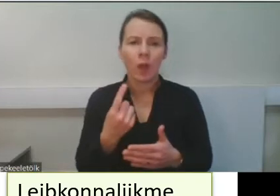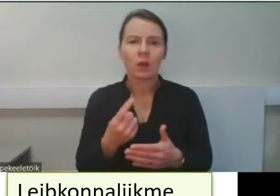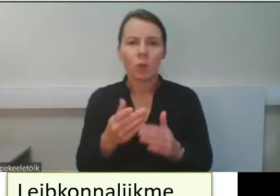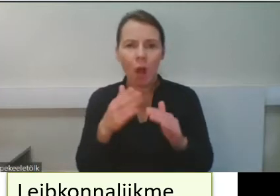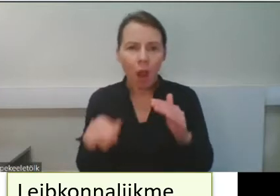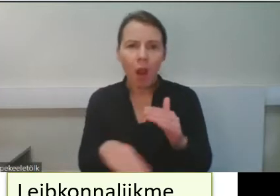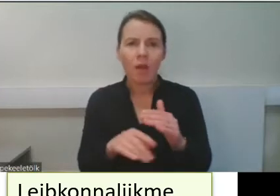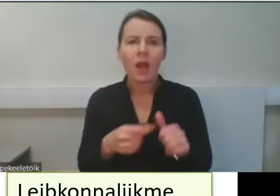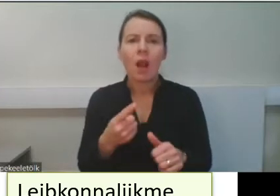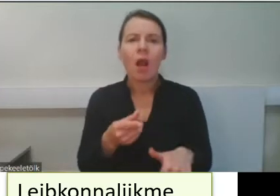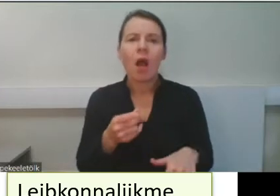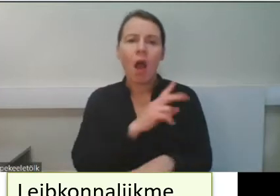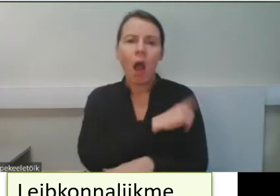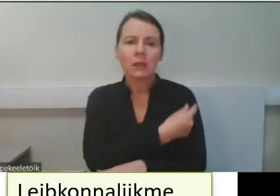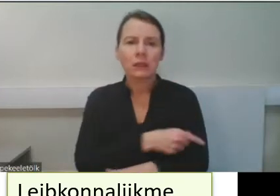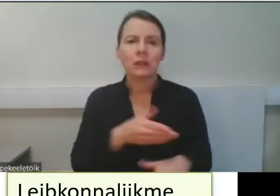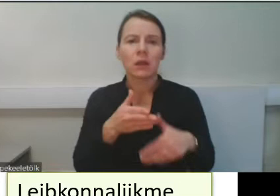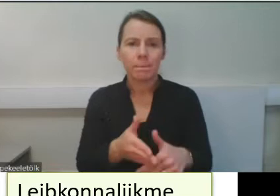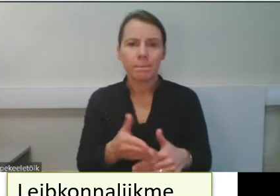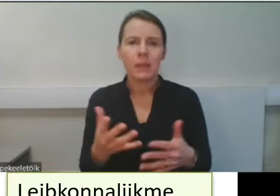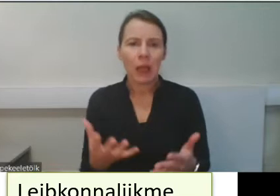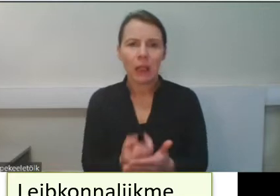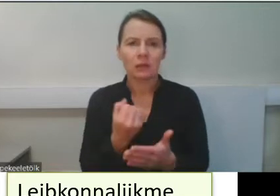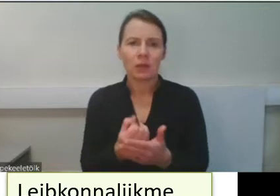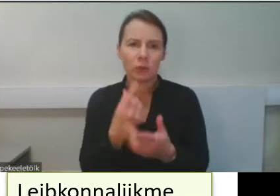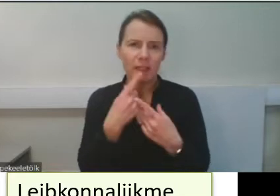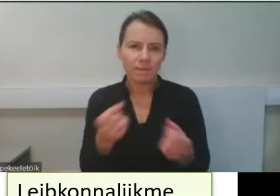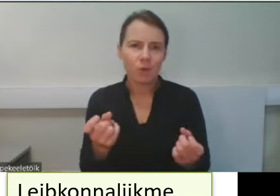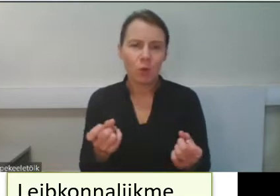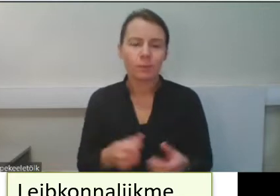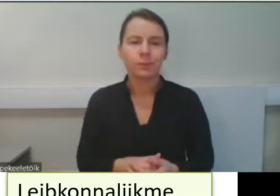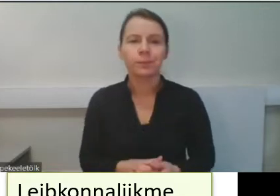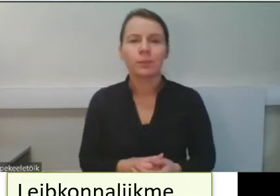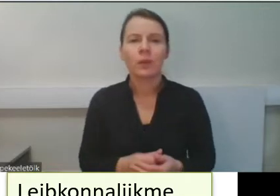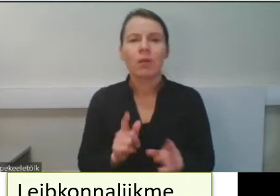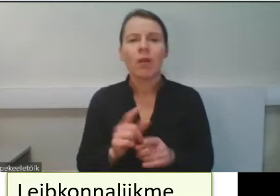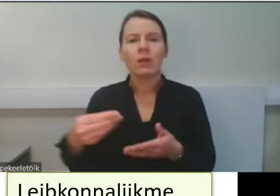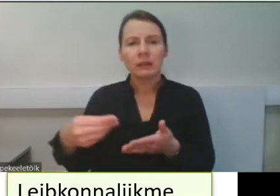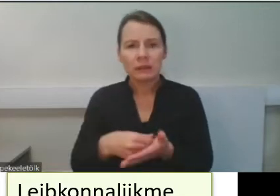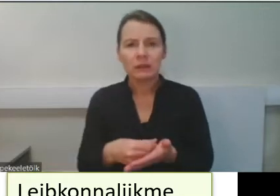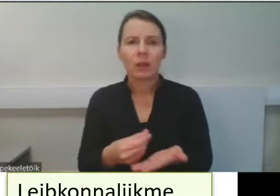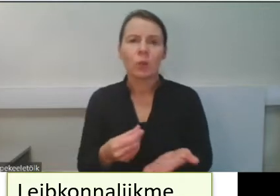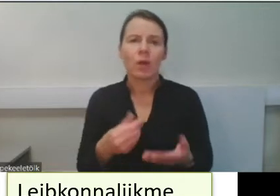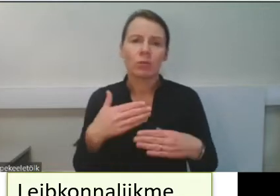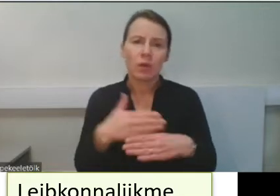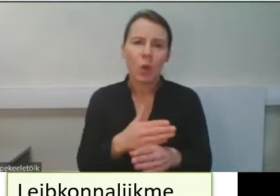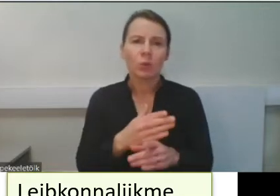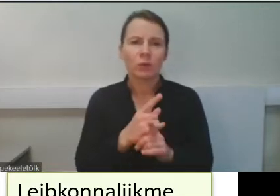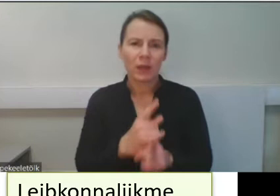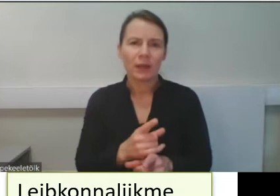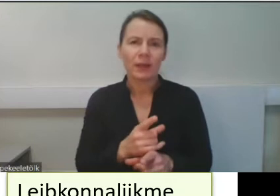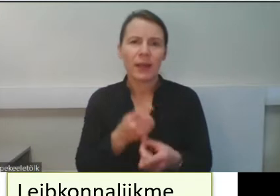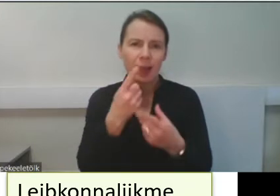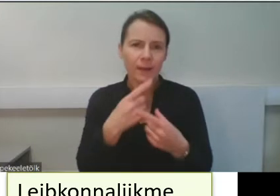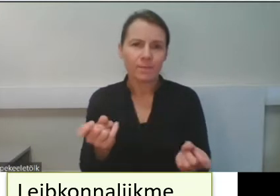kulutused. Selline üld pilt eurodes ütleb seda, et kõige väiksemad kulutused